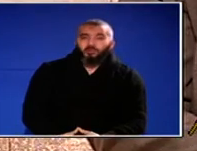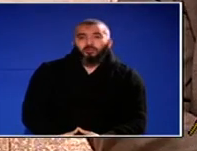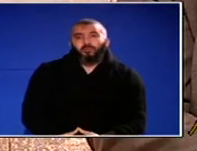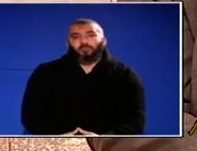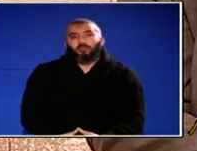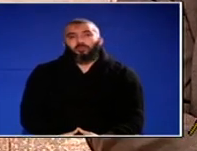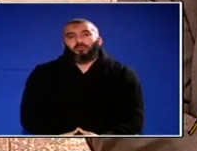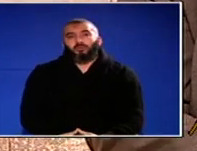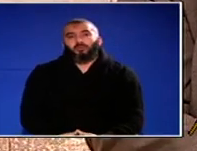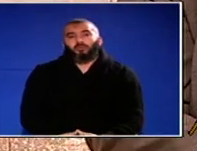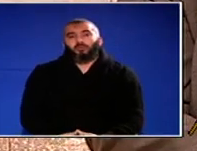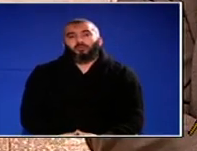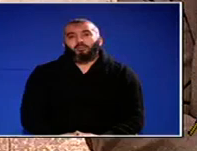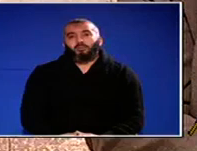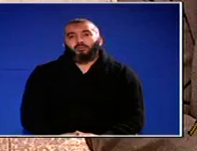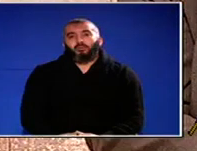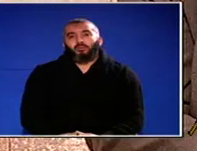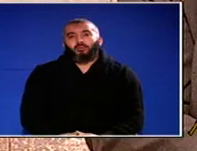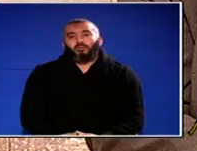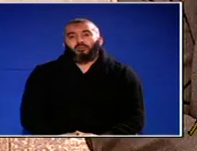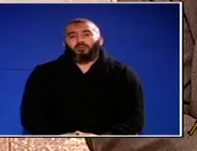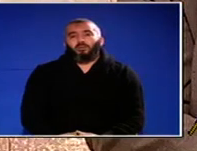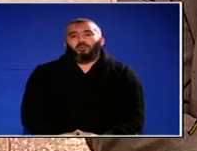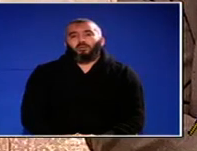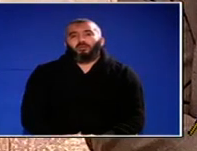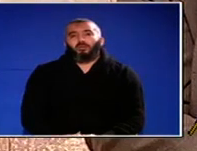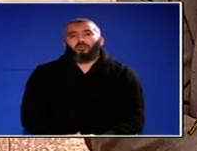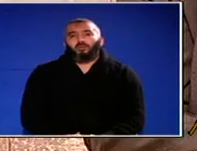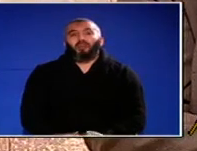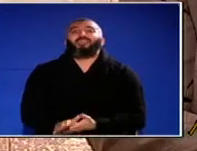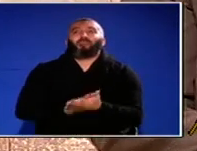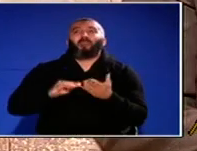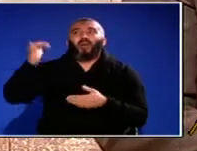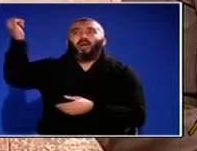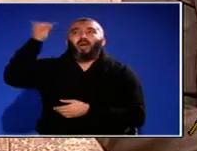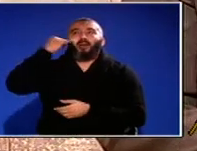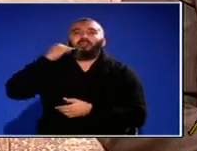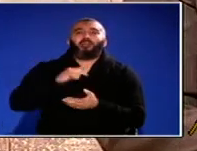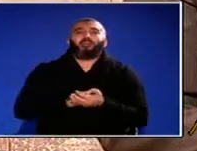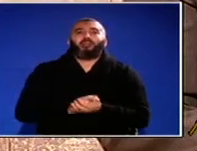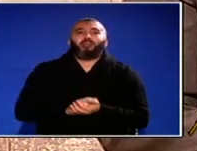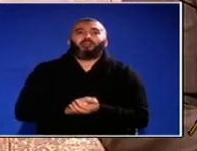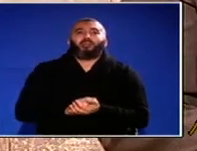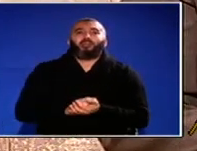فيما يخص ماذا؟ ما يخص قتل العمد. القتل العمدي. أيوة